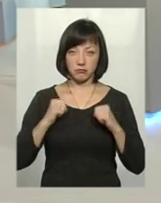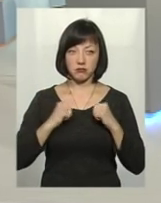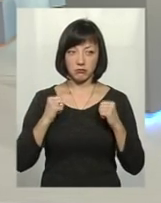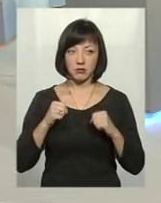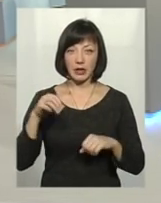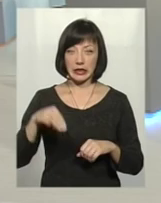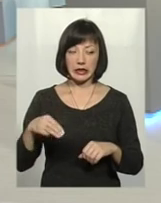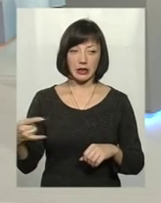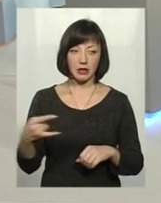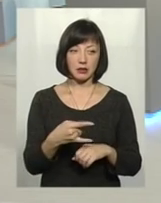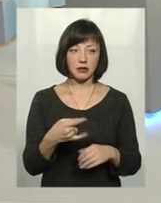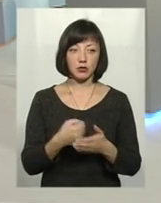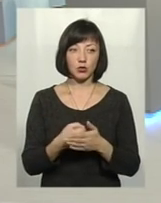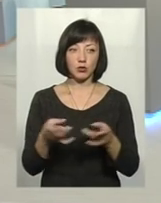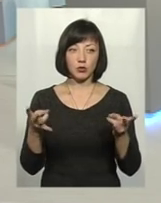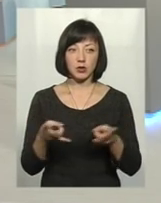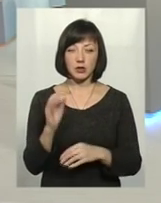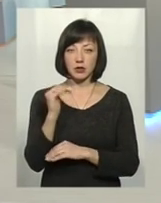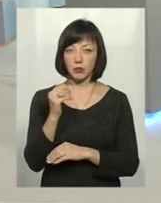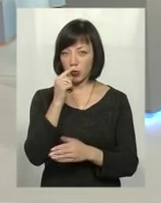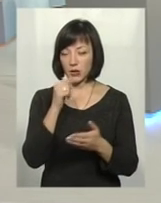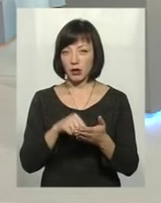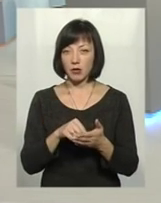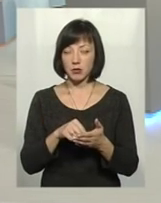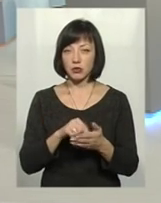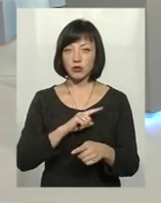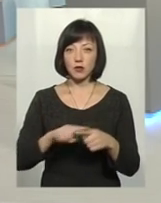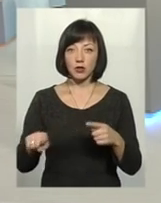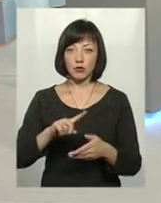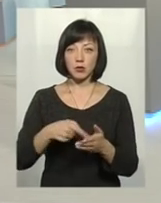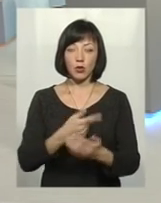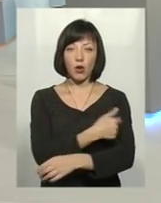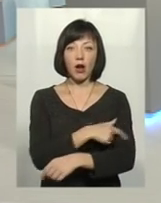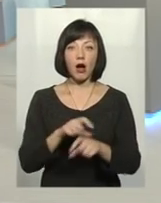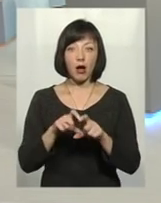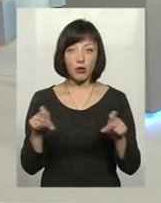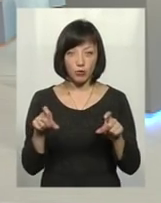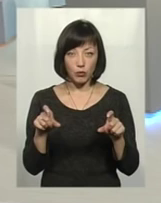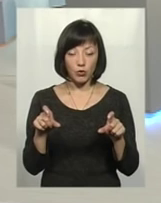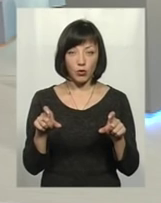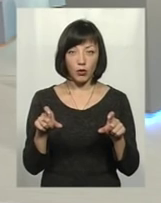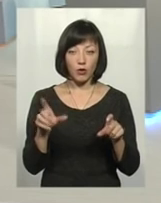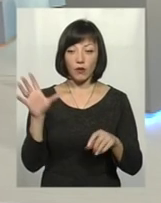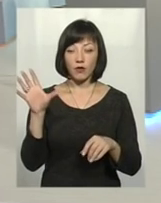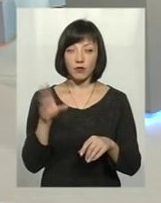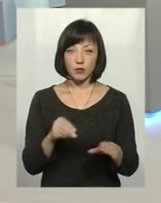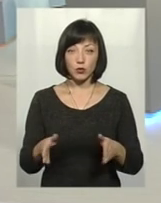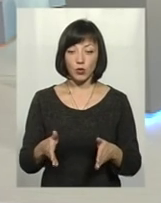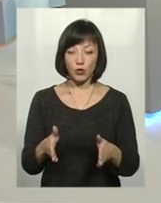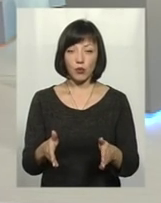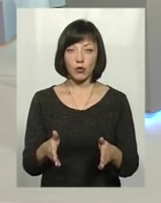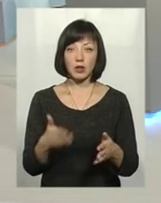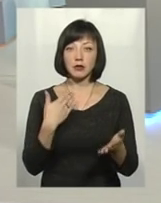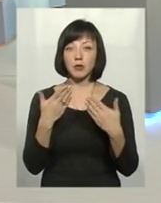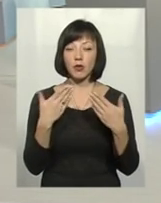викликала таксі, необхідно було з дитиною потрапити швидко в міську лікарню. Всю дорогу